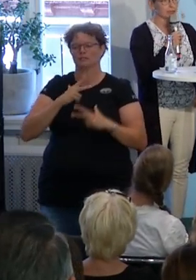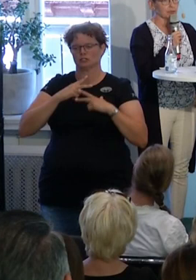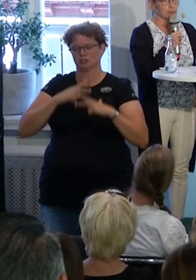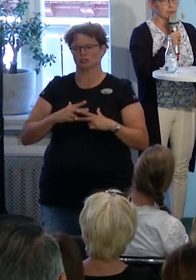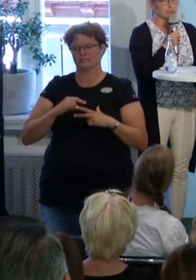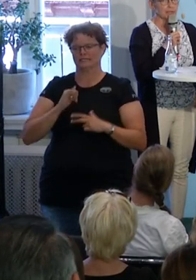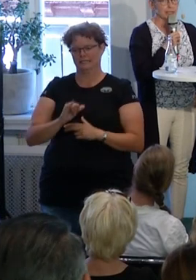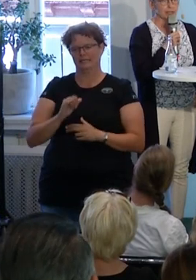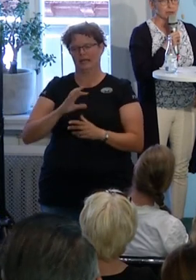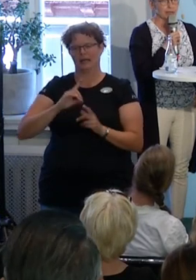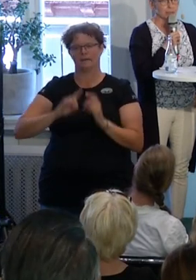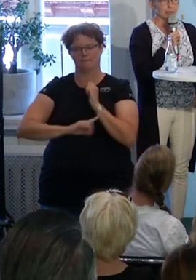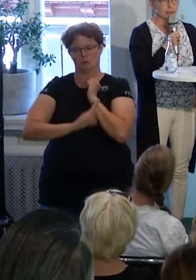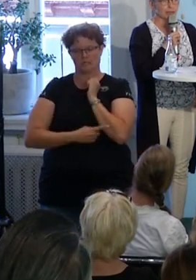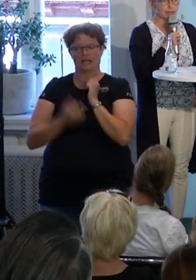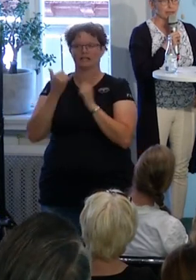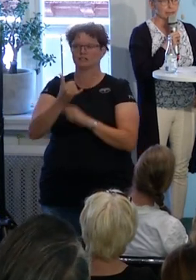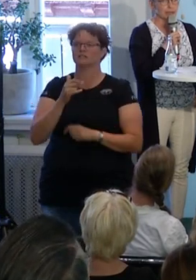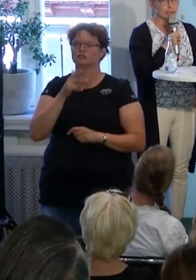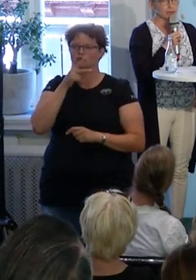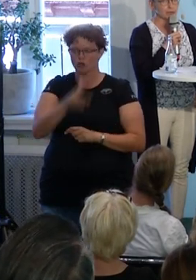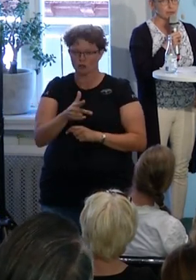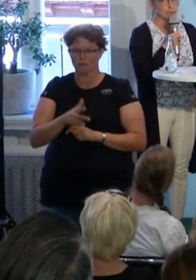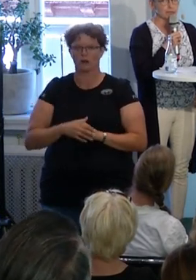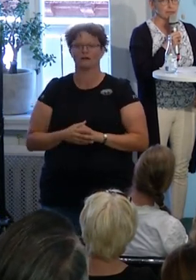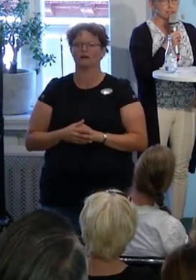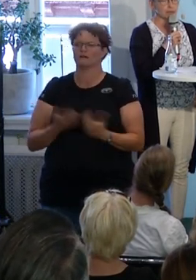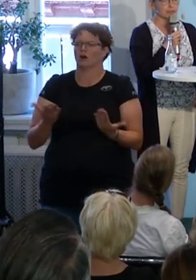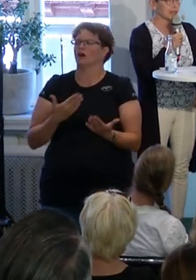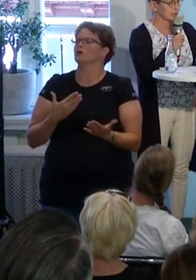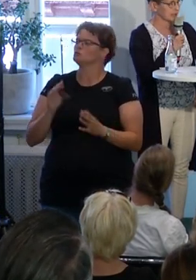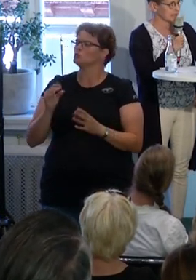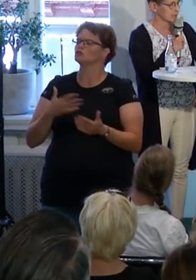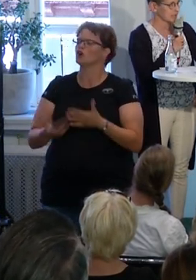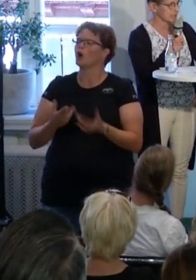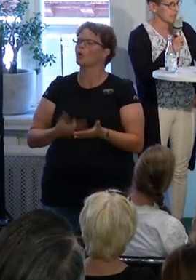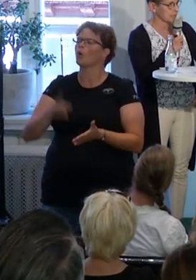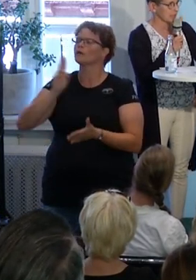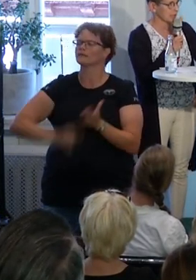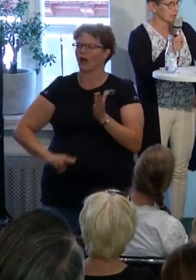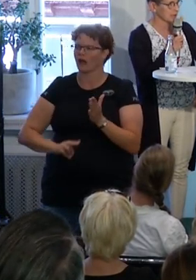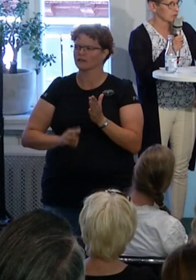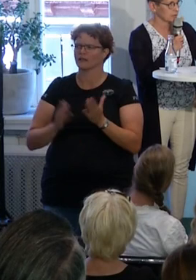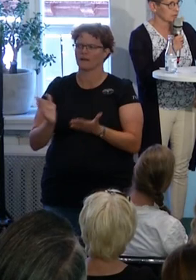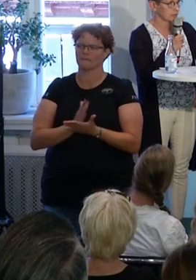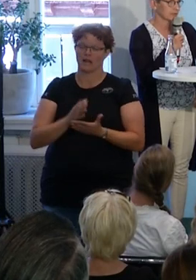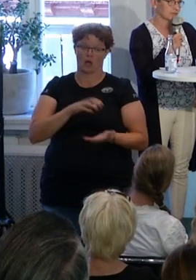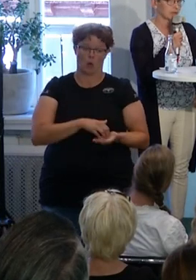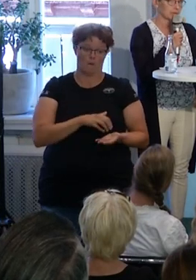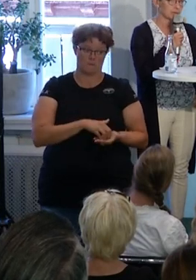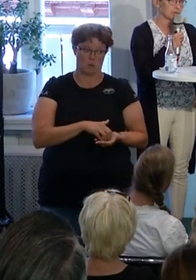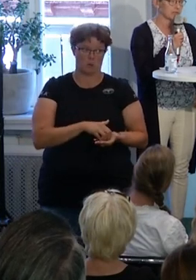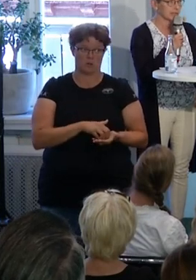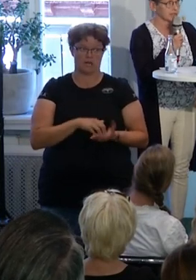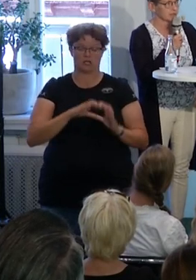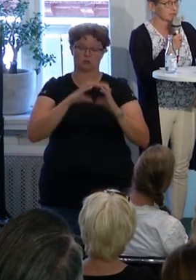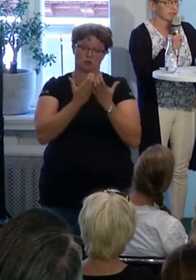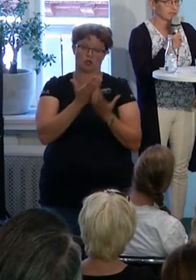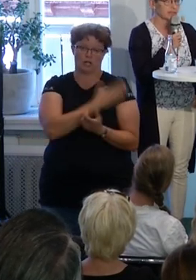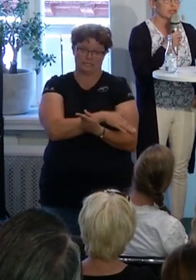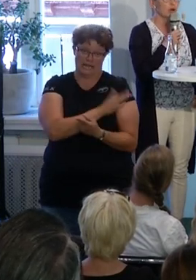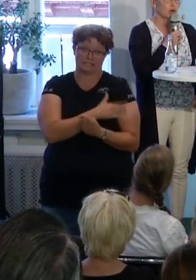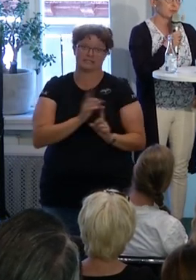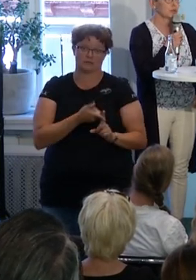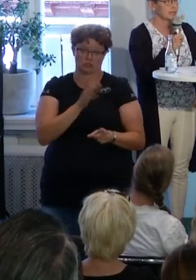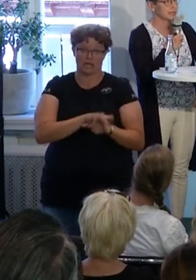i-modellen i Göteborg som handlar om att man gör upp ett sorts kontrakt eller vad man ska säga mellan kommun, ja, socialtjänst